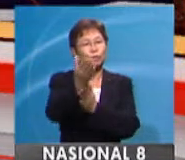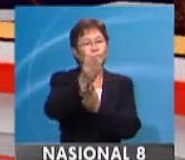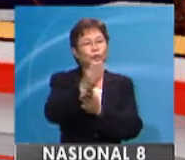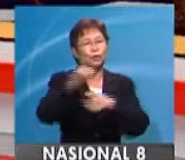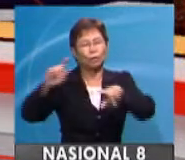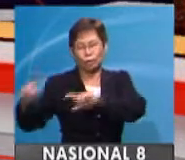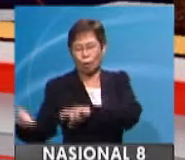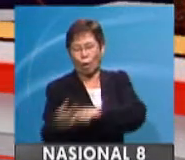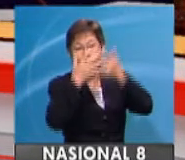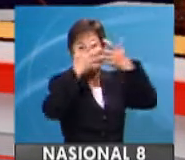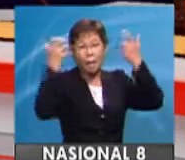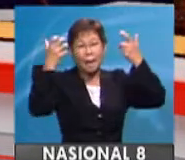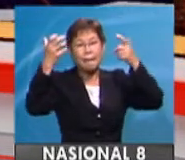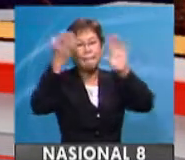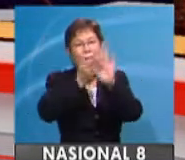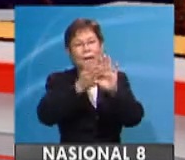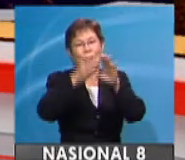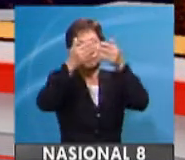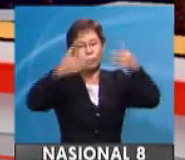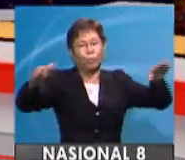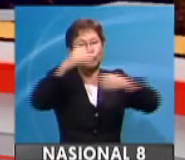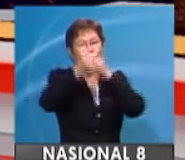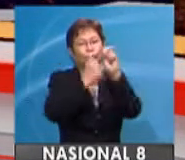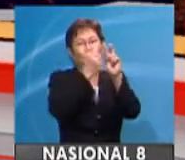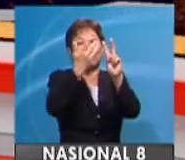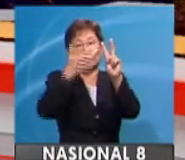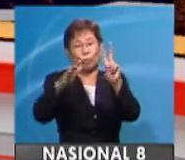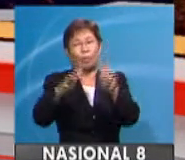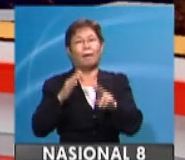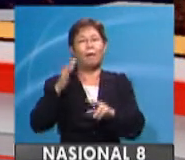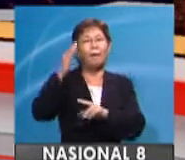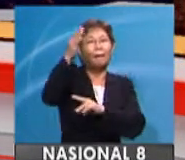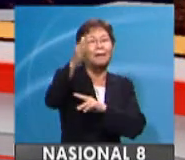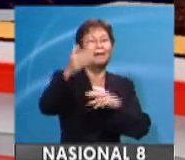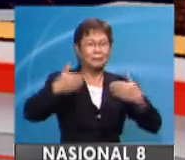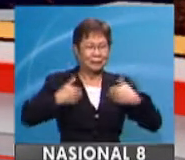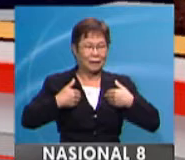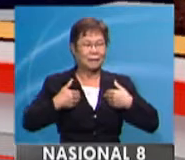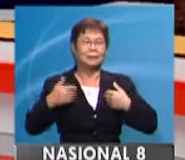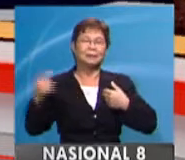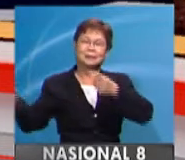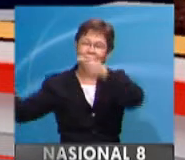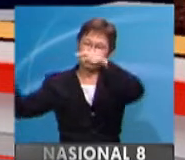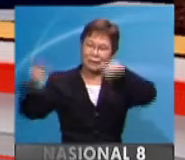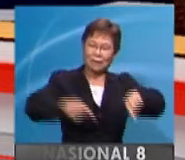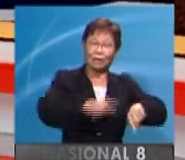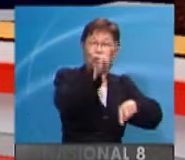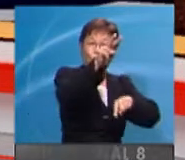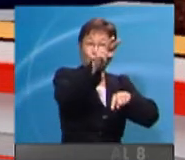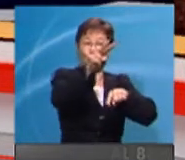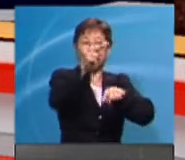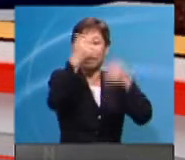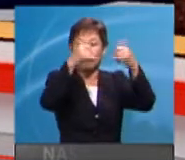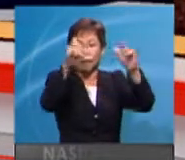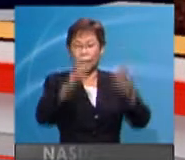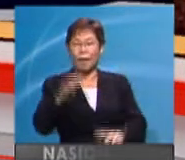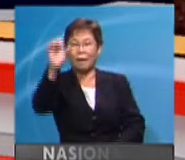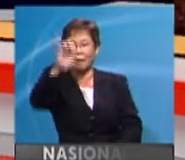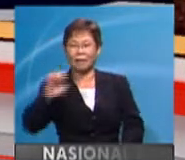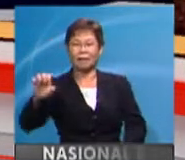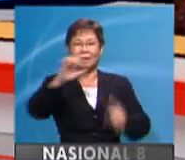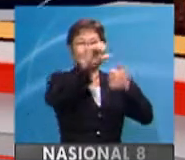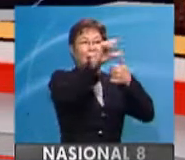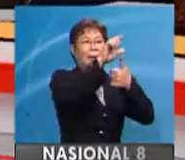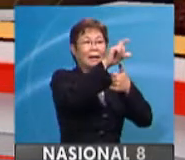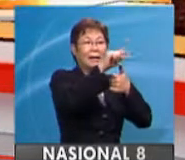tegas mebgg terbuka Malaysia 2015 bakal dimeriahkan dengan kehadiran dua bintang Eropa Grey